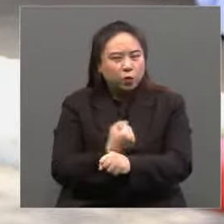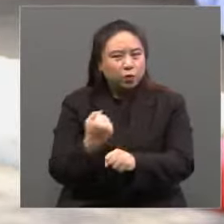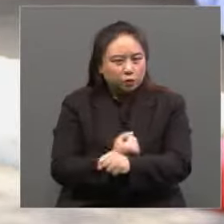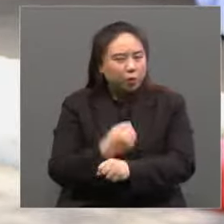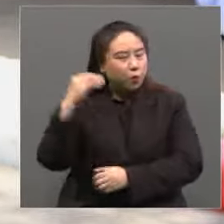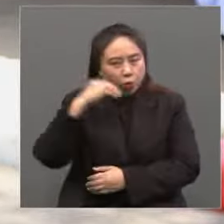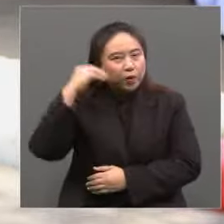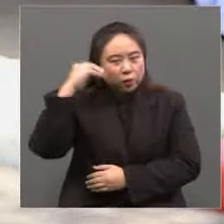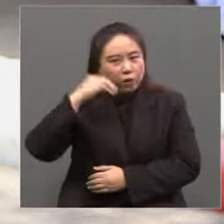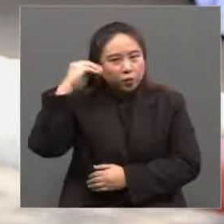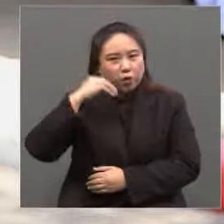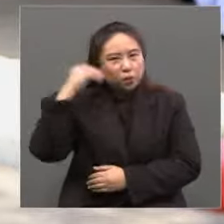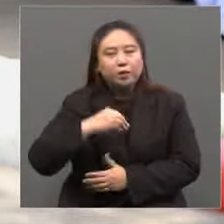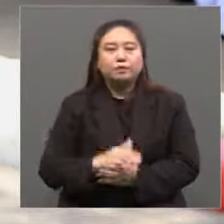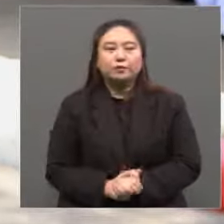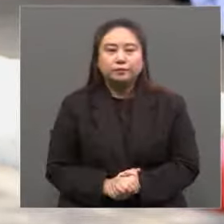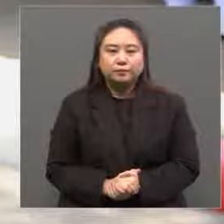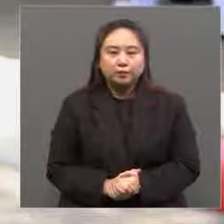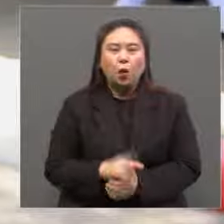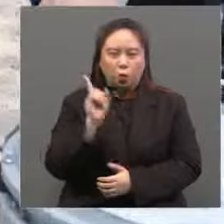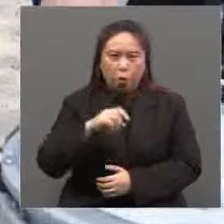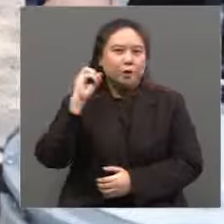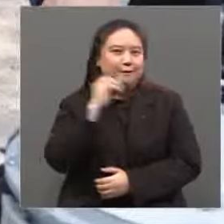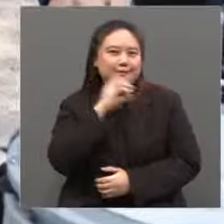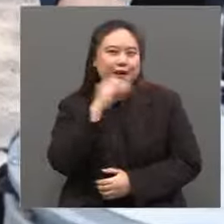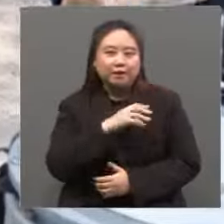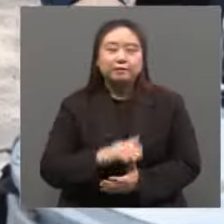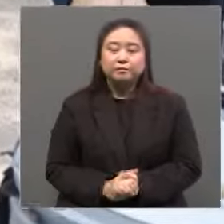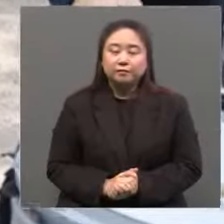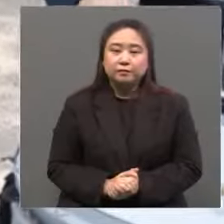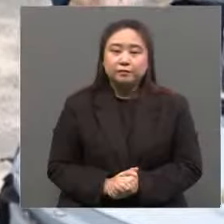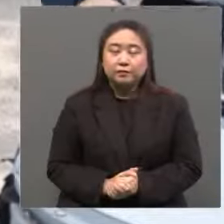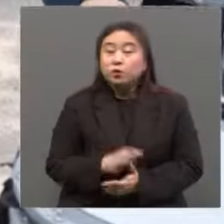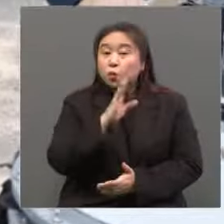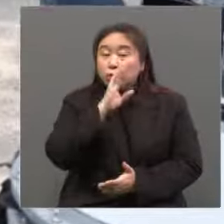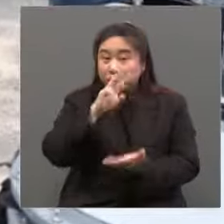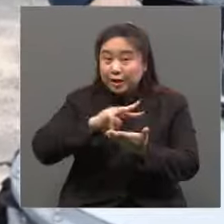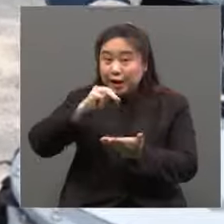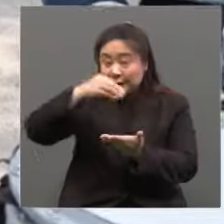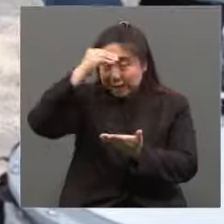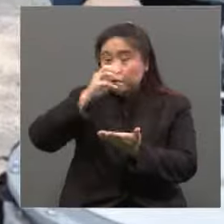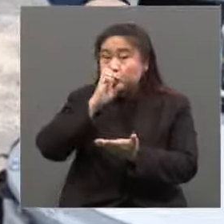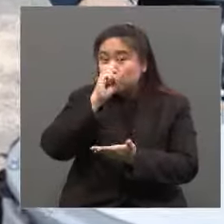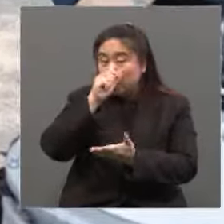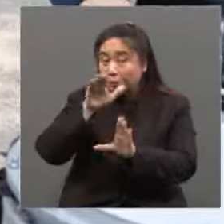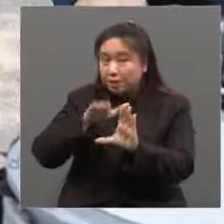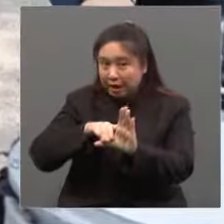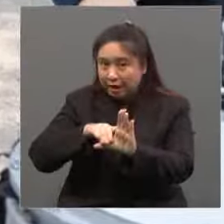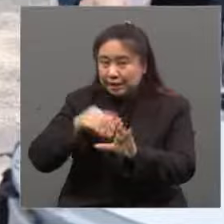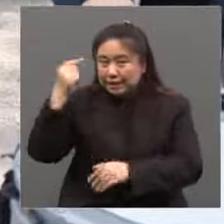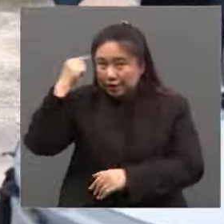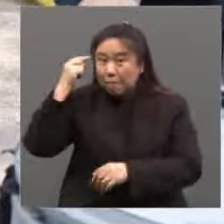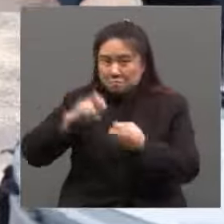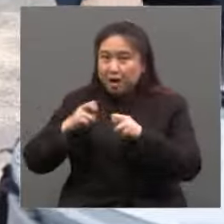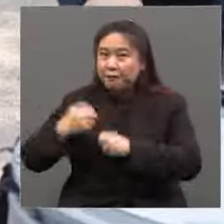บทุกๆวันเงี้ยครับใช่ครับต้องขยันซ้อมครับ การสอบเข้ามหาลัยอย่างเงี้ยค่ะเราคิดว่ามันเป็นอุปสรรคไหมคะกับการที่เราเล่น